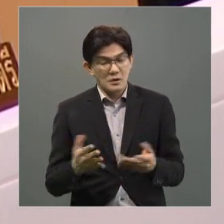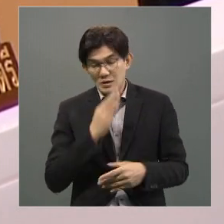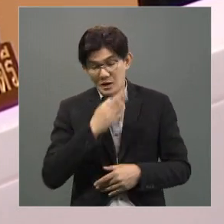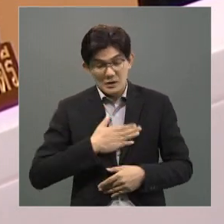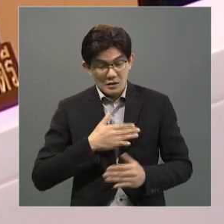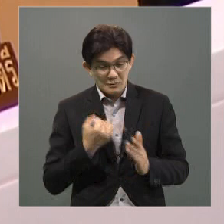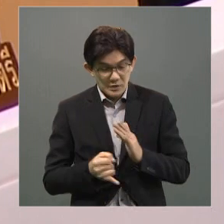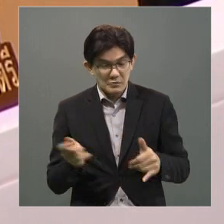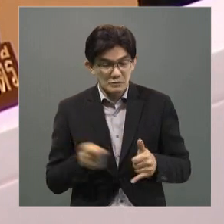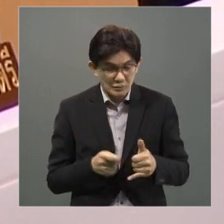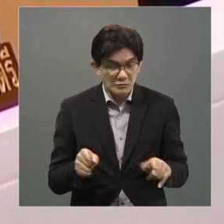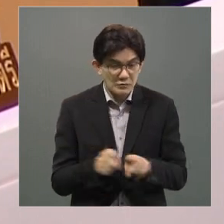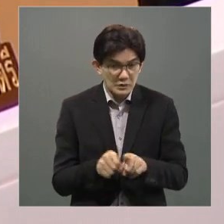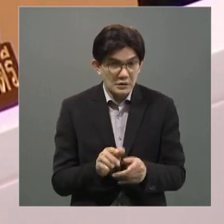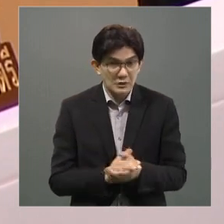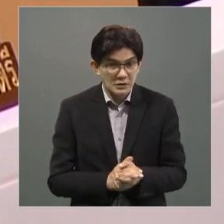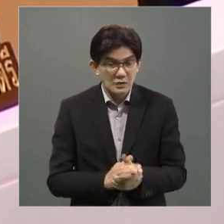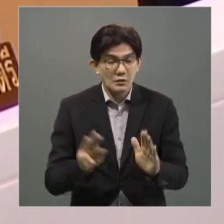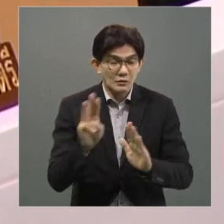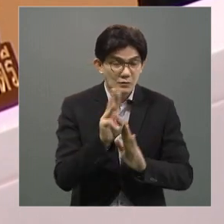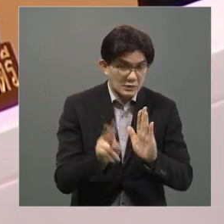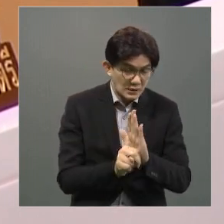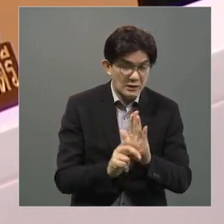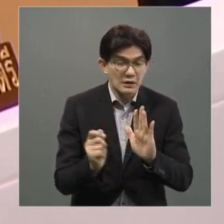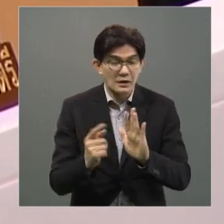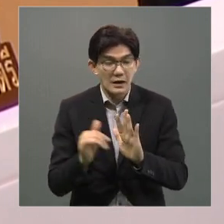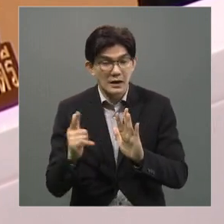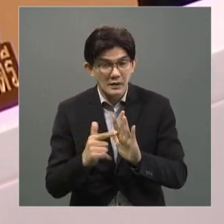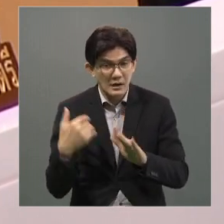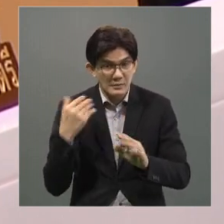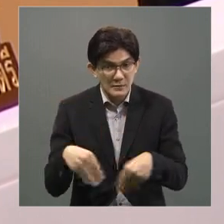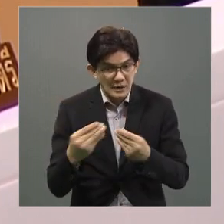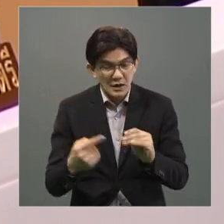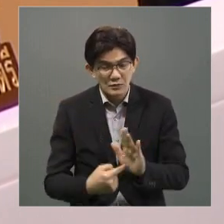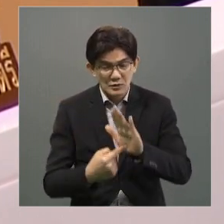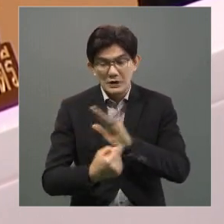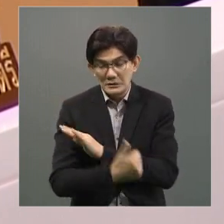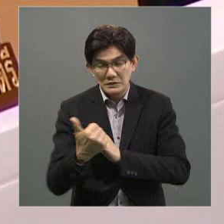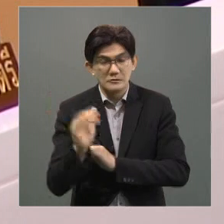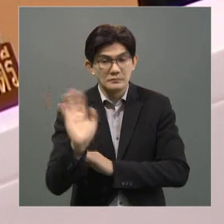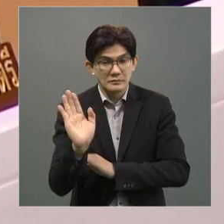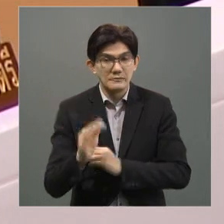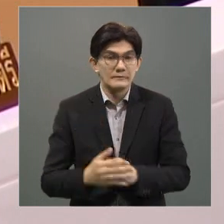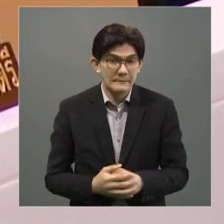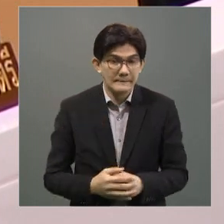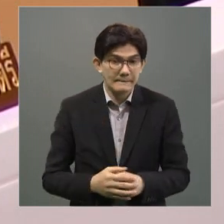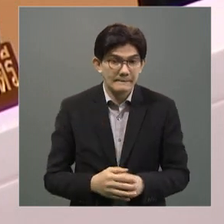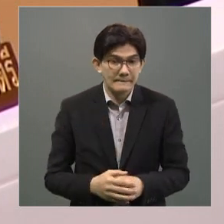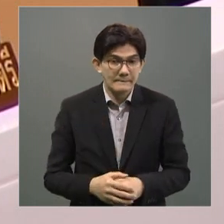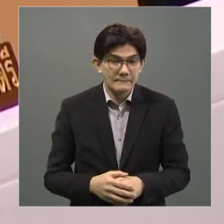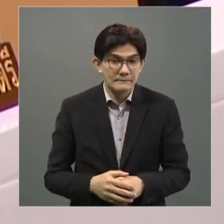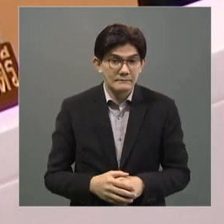ผิดเราต้องลงโทษทั้งวินัยและอาญาเพื่อให้ไม่เป็นเยี่ยงอย่างกับพี่น้องข้าราชการต่อไ